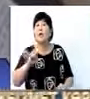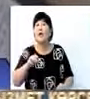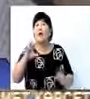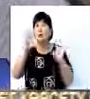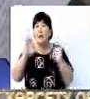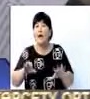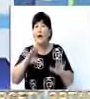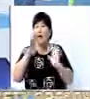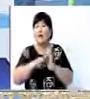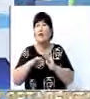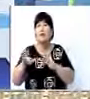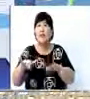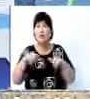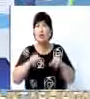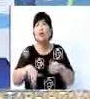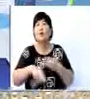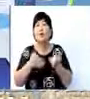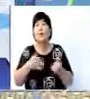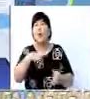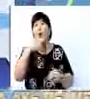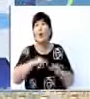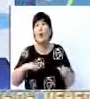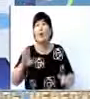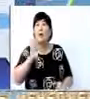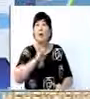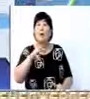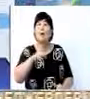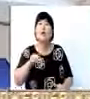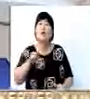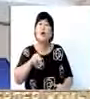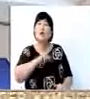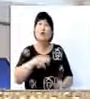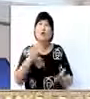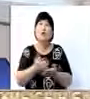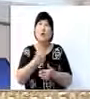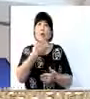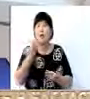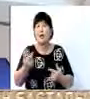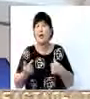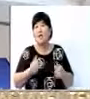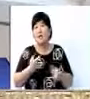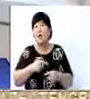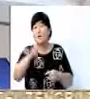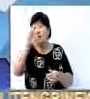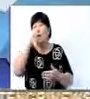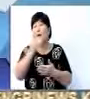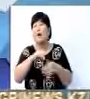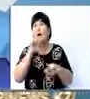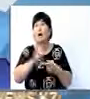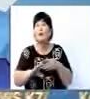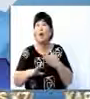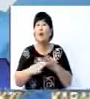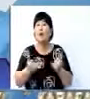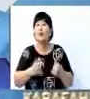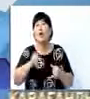аясында шешілуіне ықпал ететінін жеткізді. Көпбалалы Манат Жұманбетова да жұмыс таппай қиналып жүр. Мемлекеттік бағдарламалар аясында қолдау